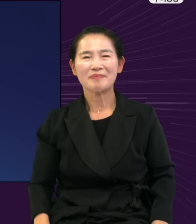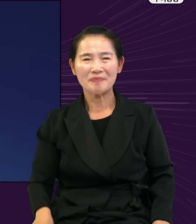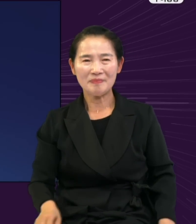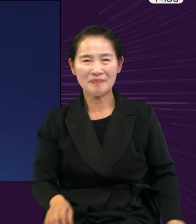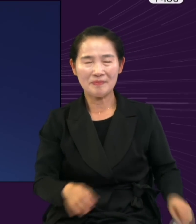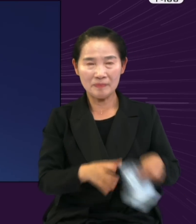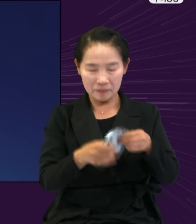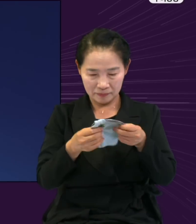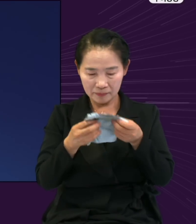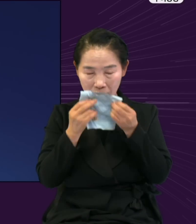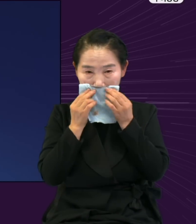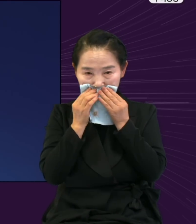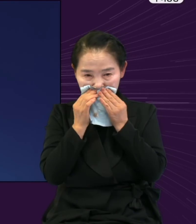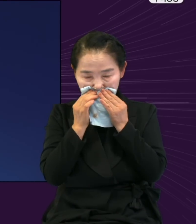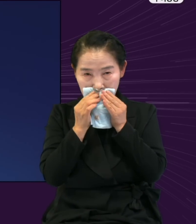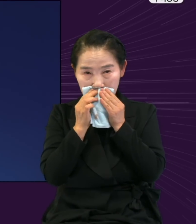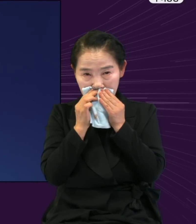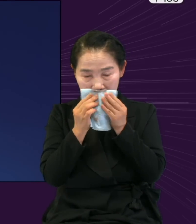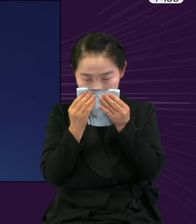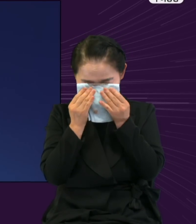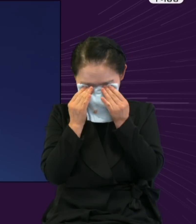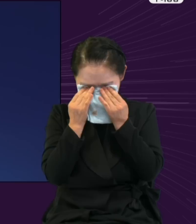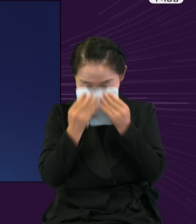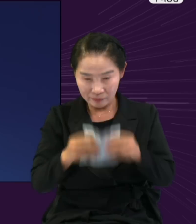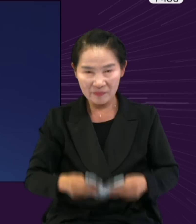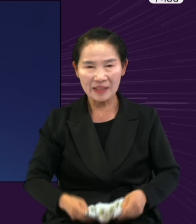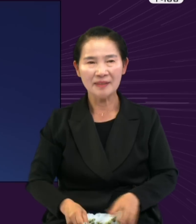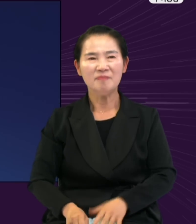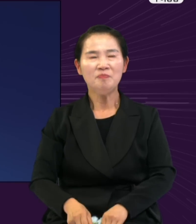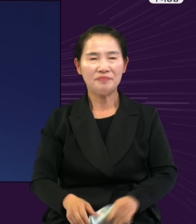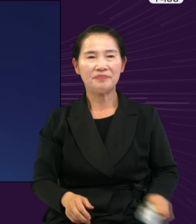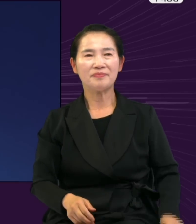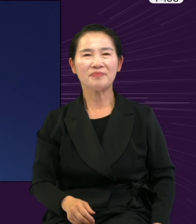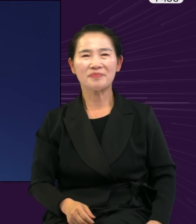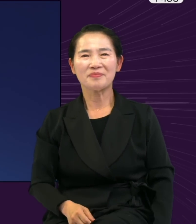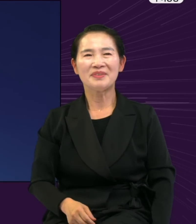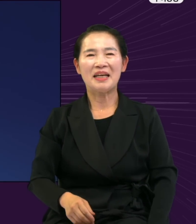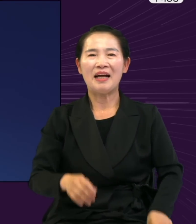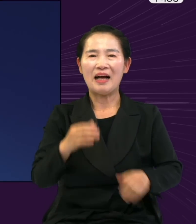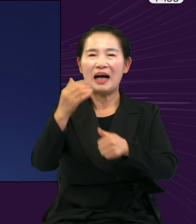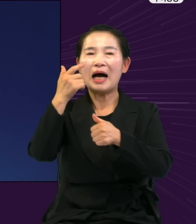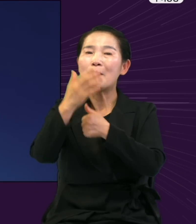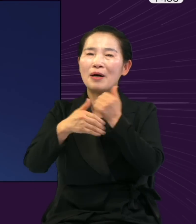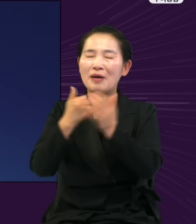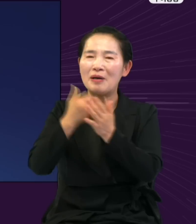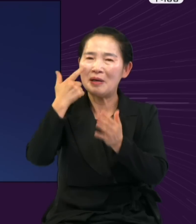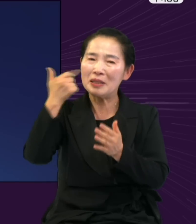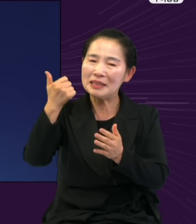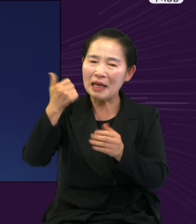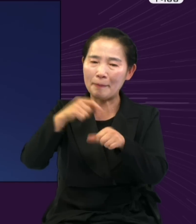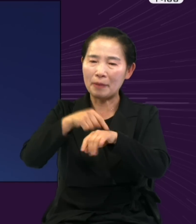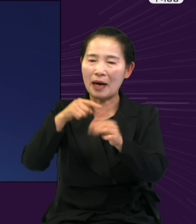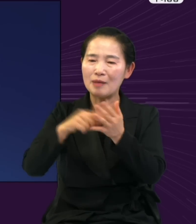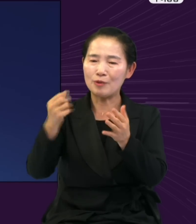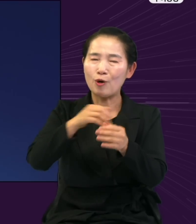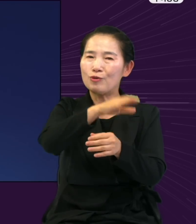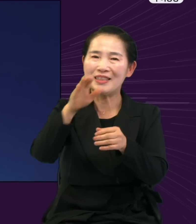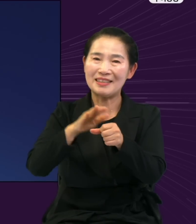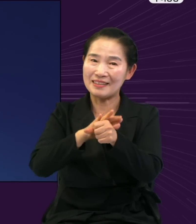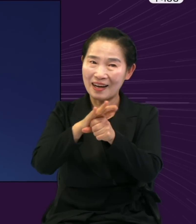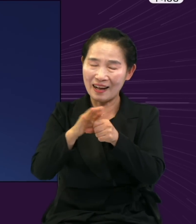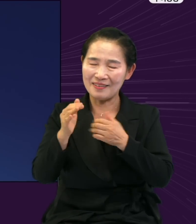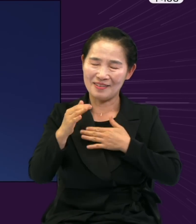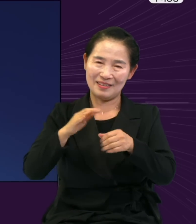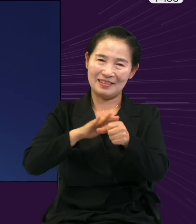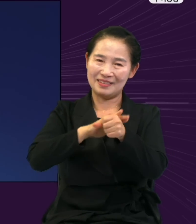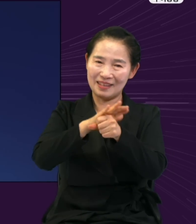하나님께서는 아버지의 마음으로 저를 사랑하십니다. 그리고 제가 했던 수많은 고민과 고백과